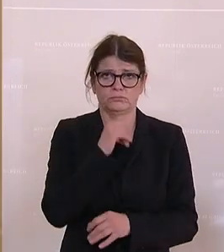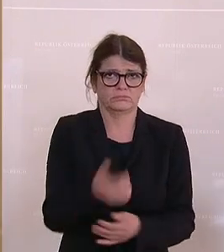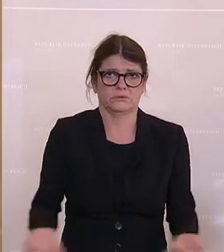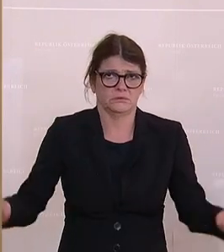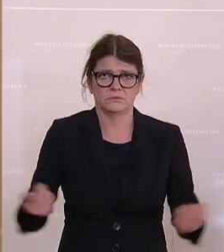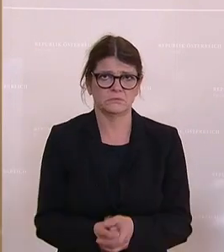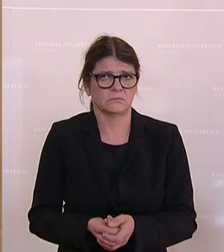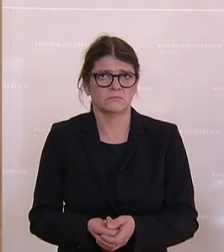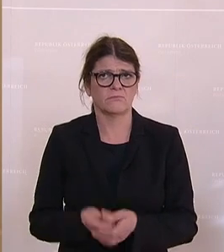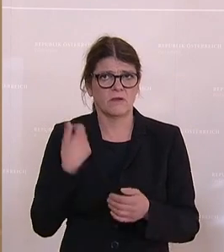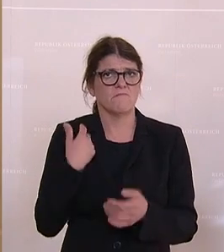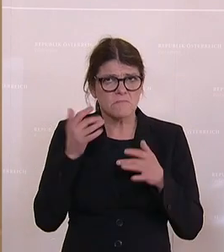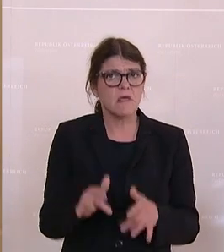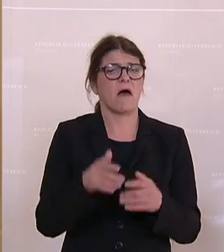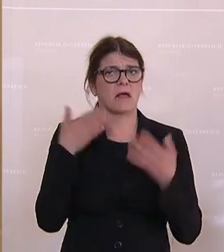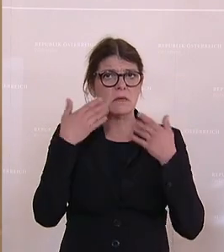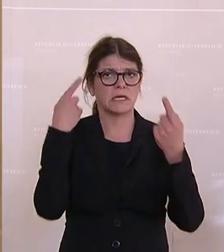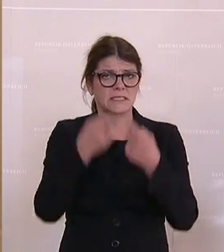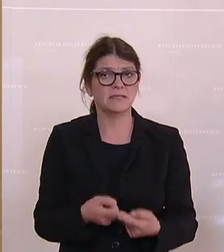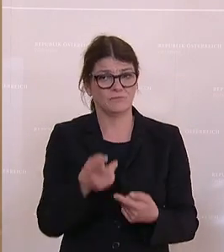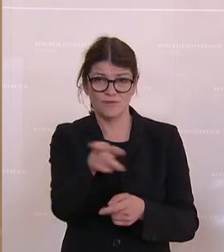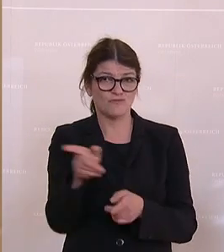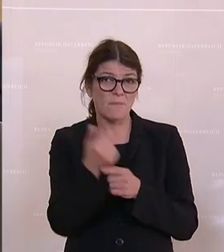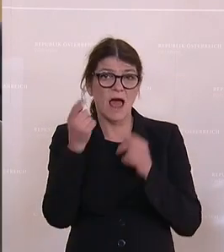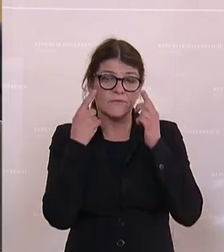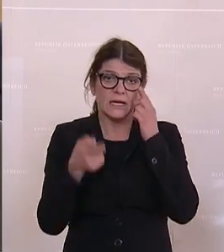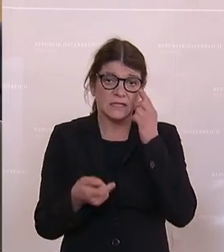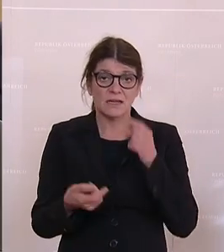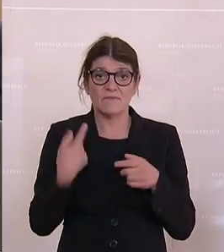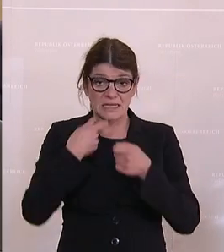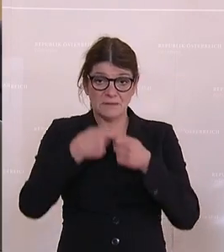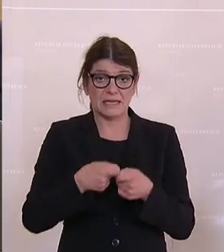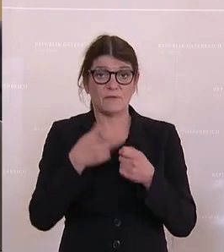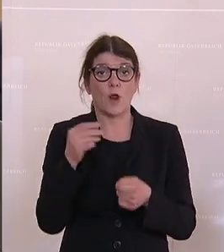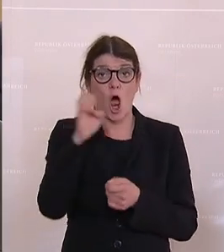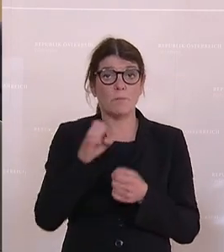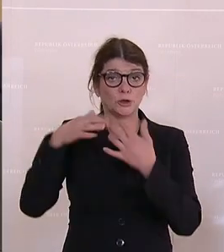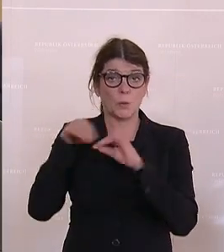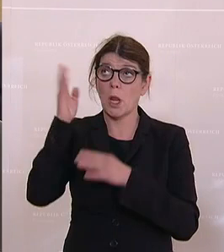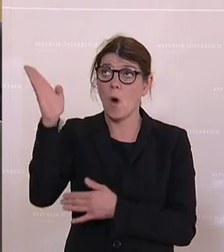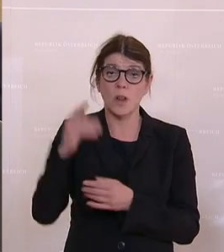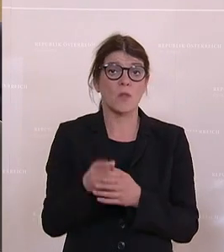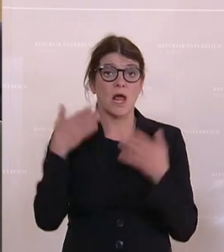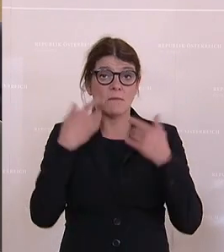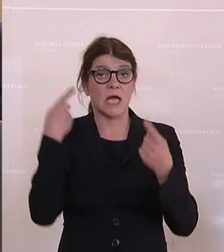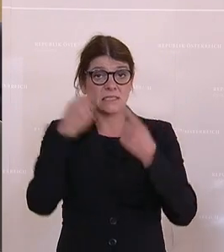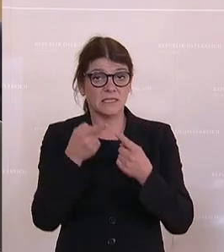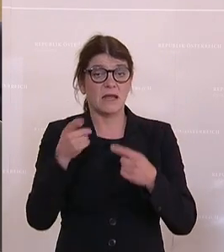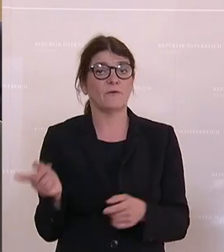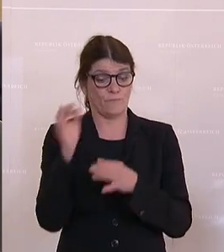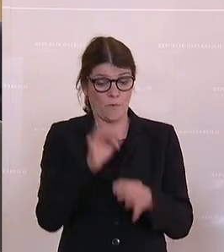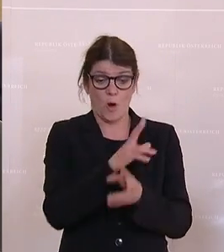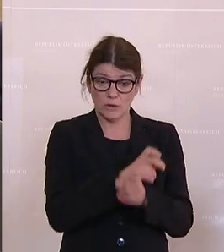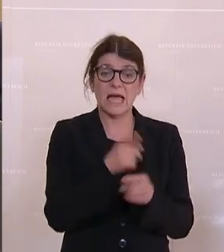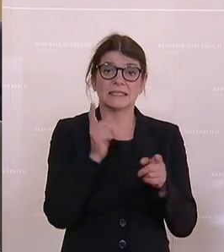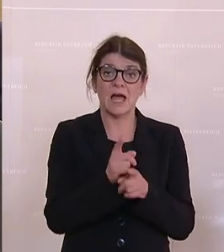einfach nicht. Wir haben Klimaziele, falls es euch aufgefallen ist. Wir sind Mitglieder der Europäischen Union, und die Klimaziele, die auch für Österreich